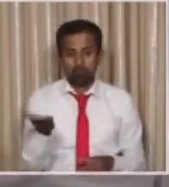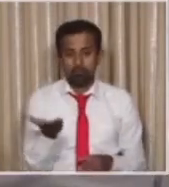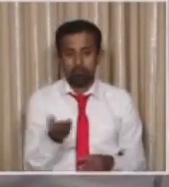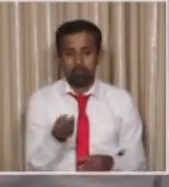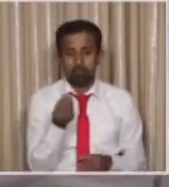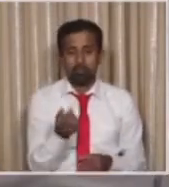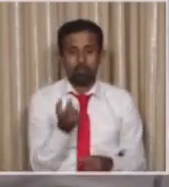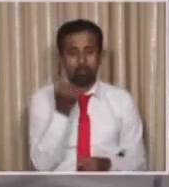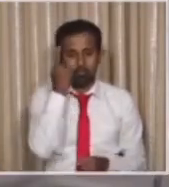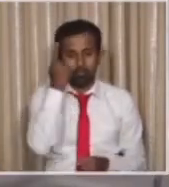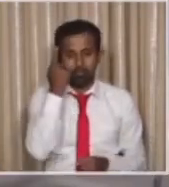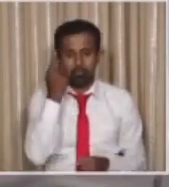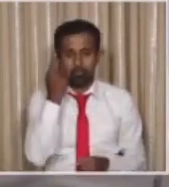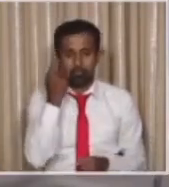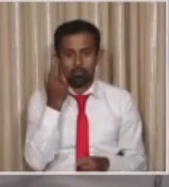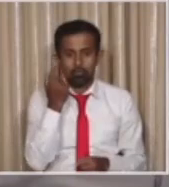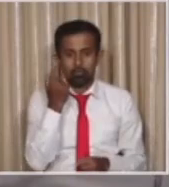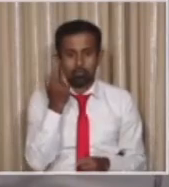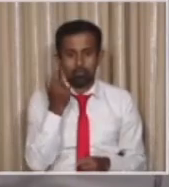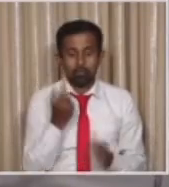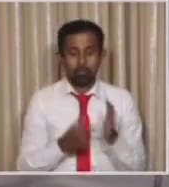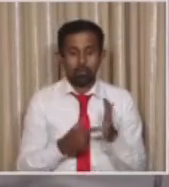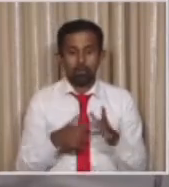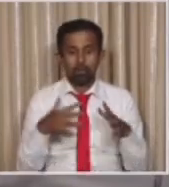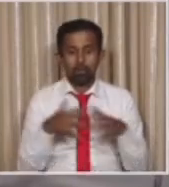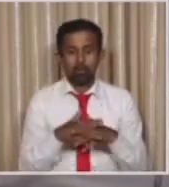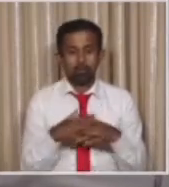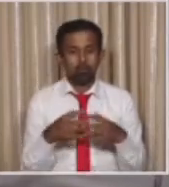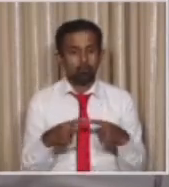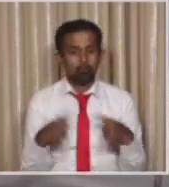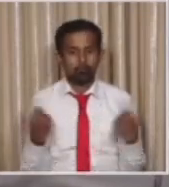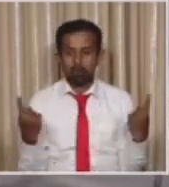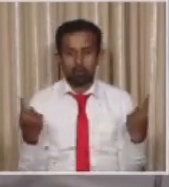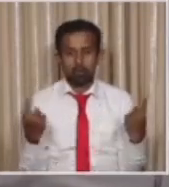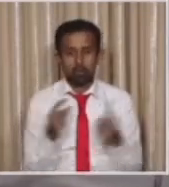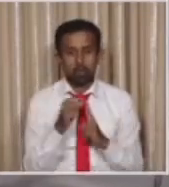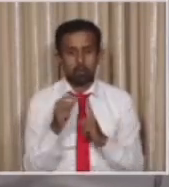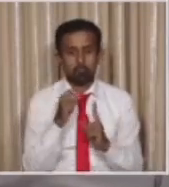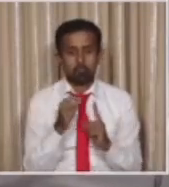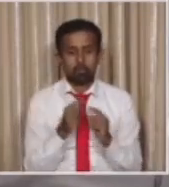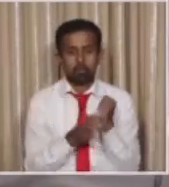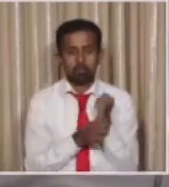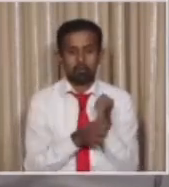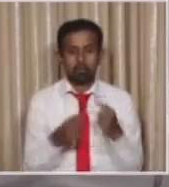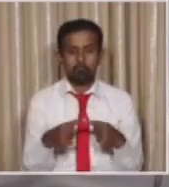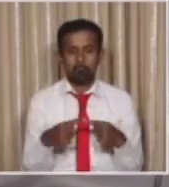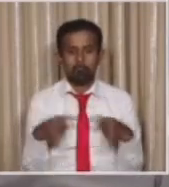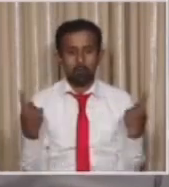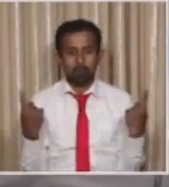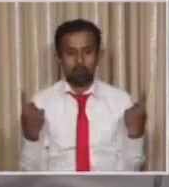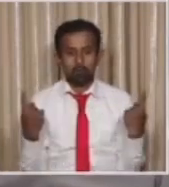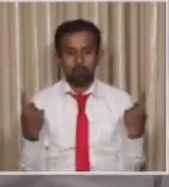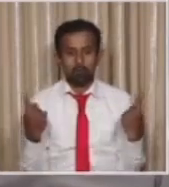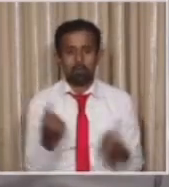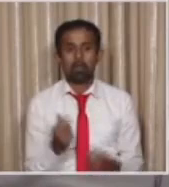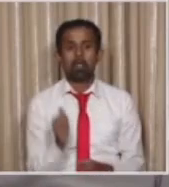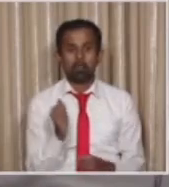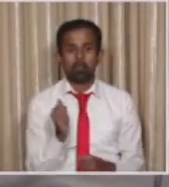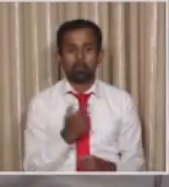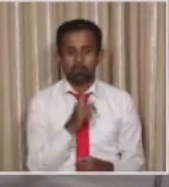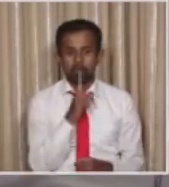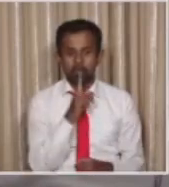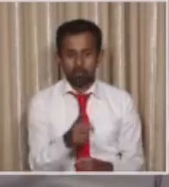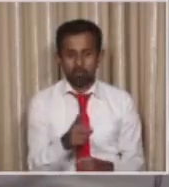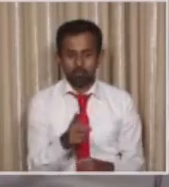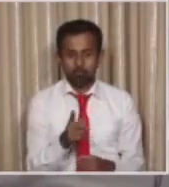තිබෙන යෝජනාව ඇත්තෙම නීතියට පටහැනි පාර්ලිමේන්තු ස්ථාවර නියෝගවලට පටහැනි ඇයි අපි මෙහෙම කියන්නේ ඒ